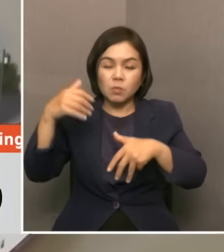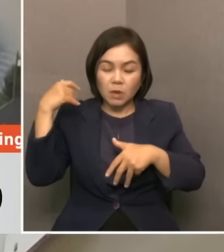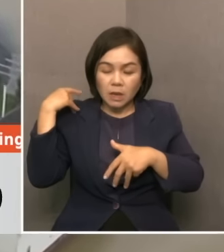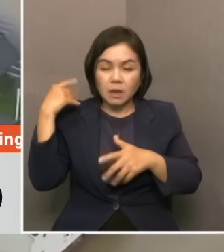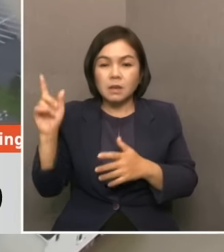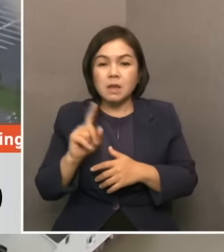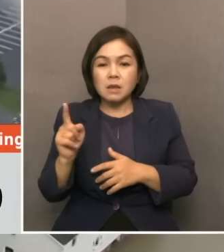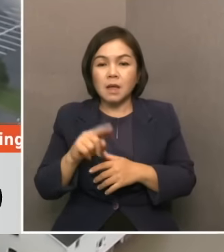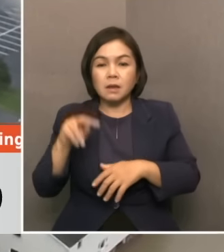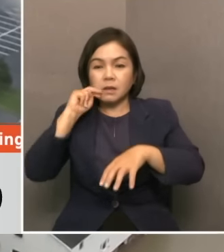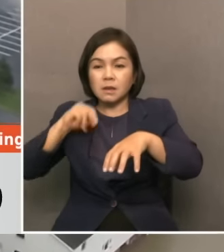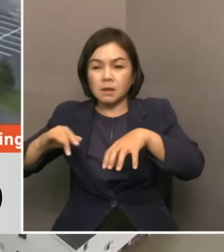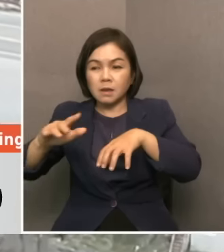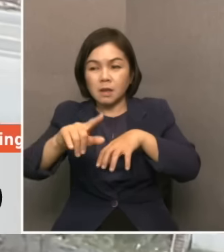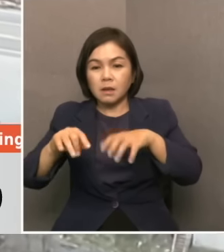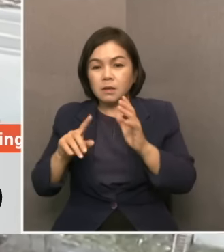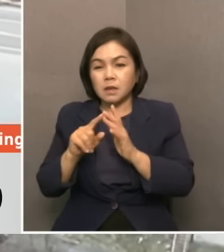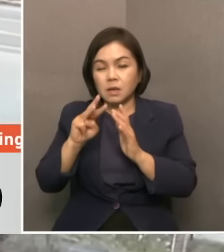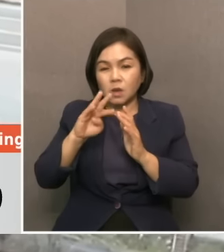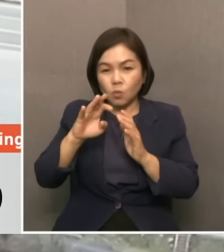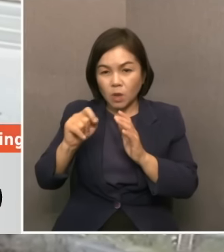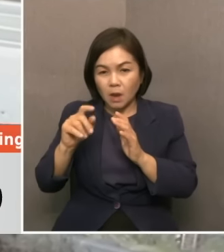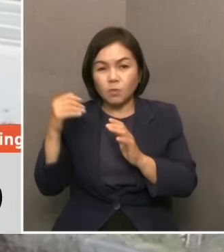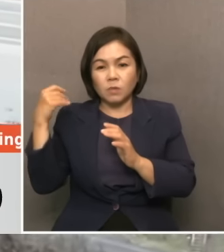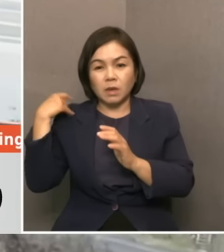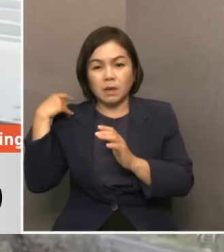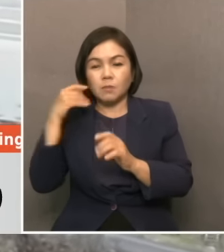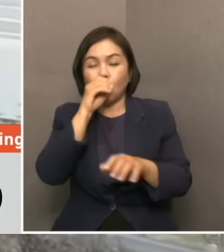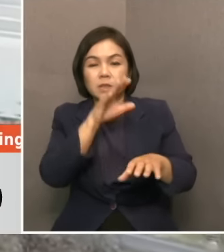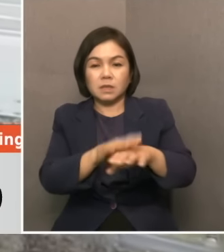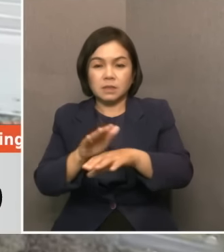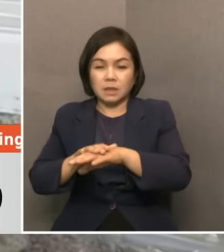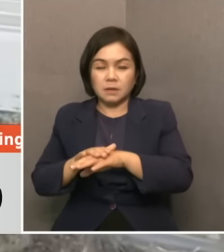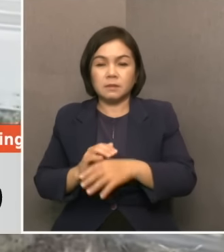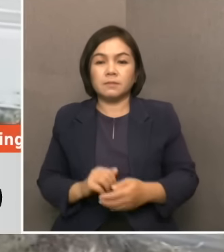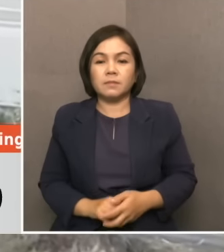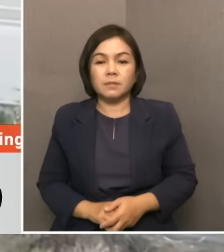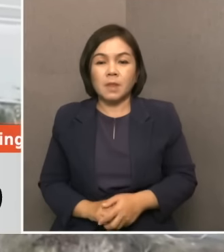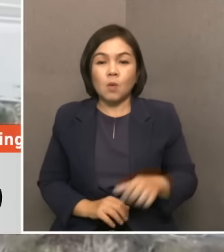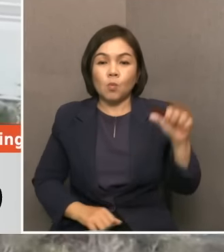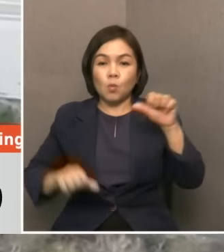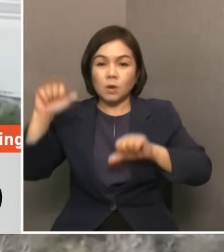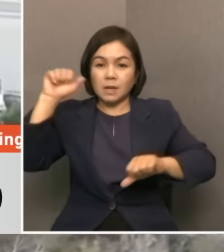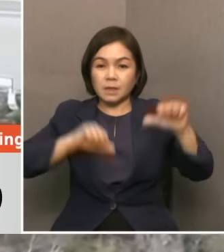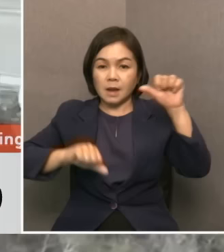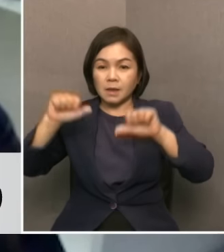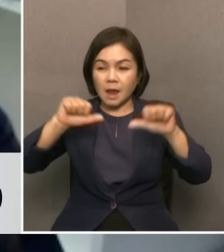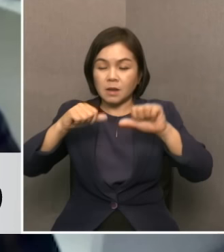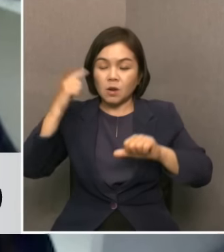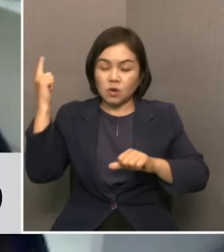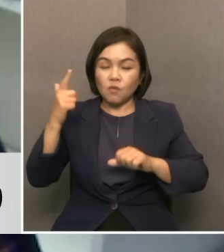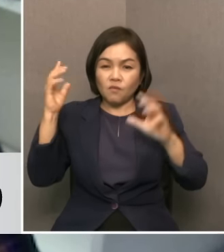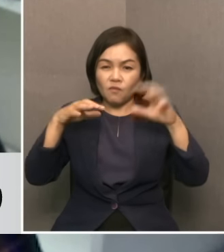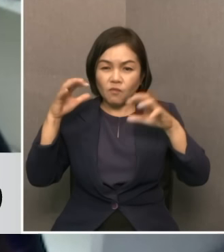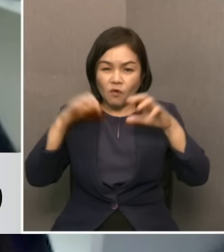าะวิลลิงเซ็นเตอร์วิลลิงแล้วก็เซาท์วิลลิงด้วยค่ะ ส่วนทางด้านนักวิทยาศาสตร์ด้านสภาพอากาศมหาวิท